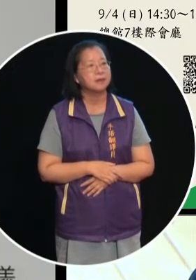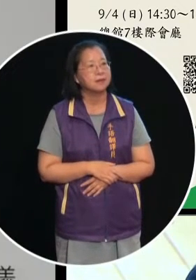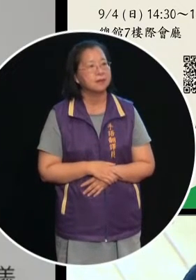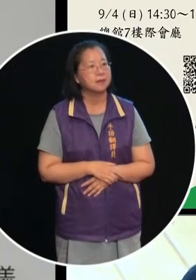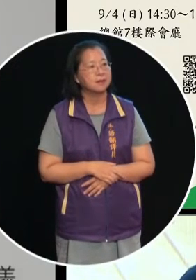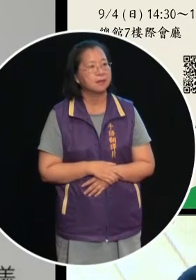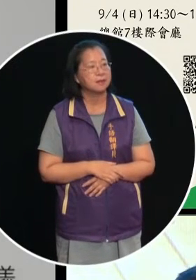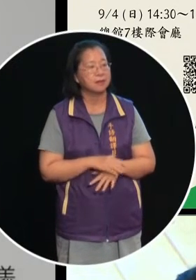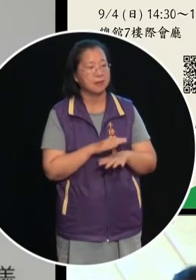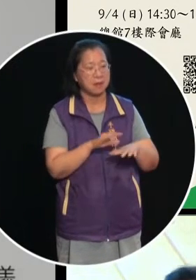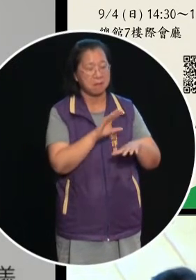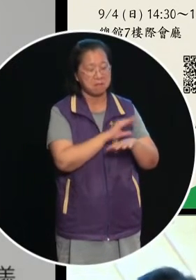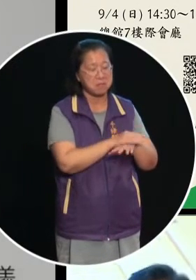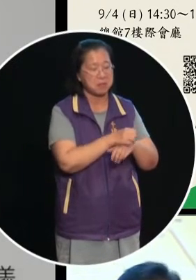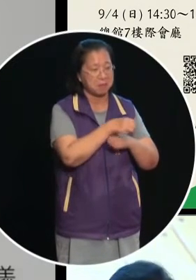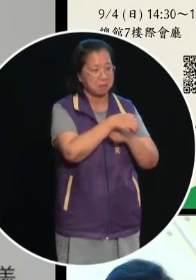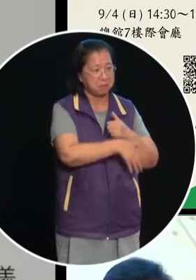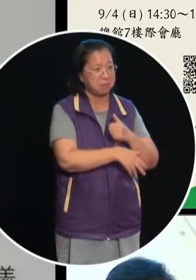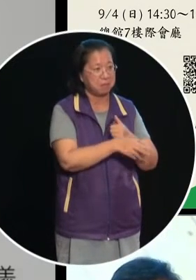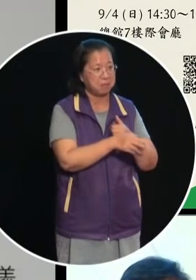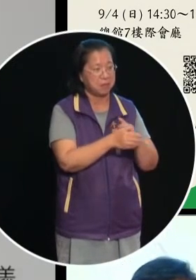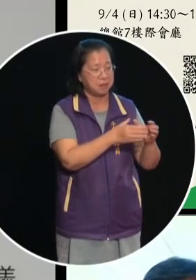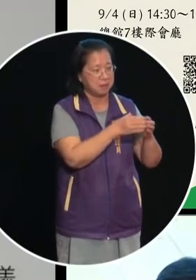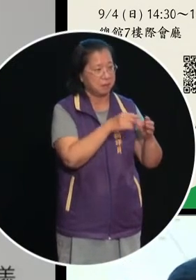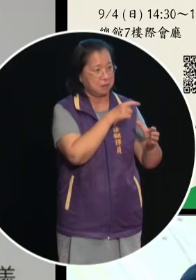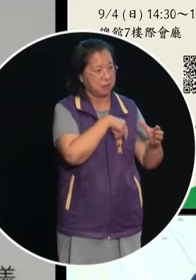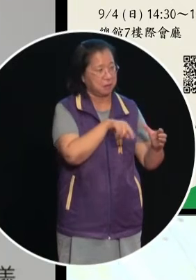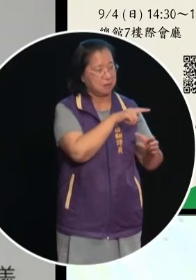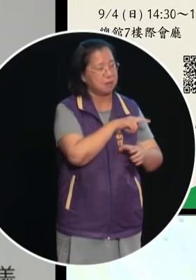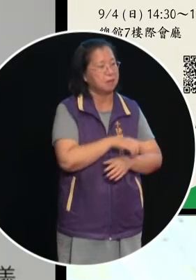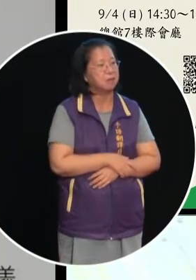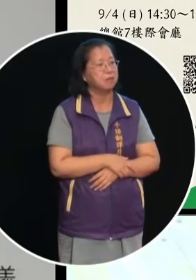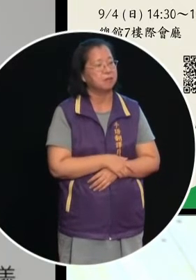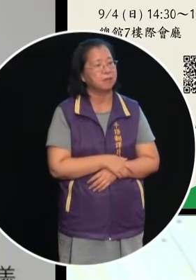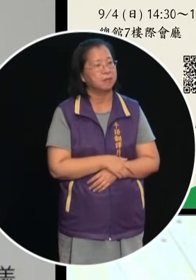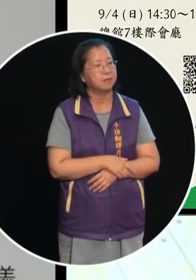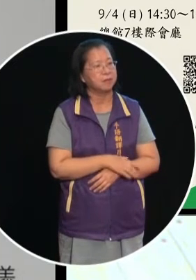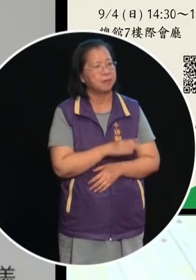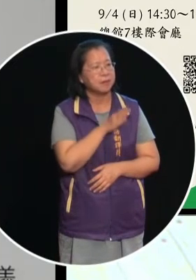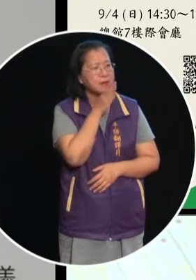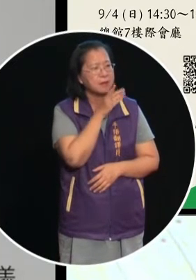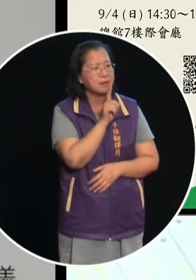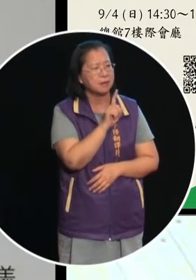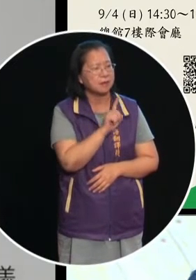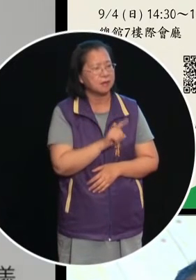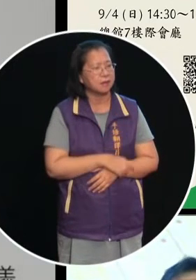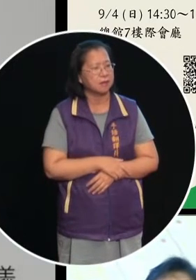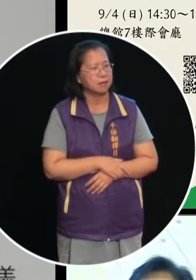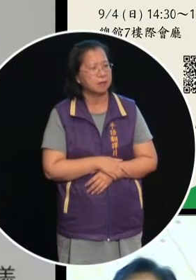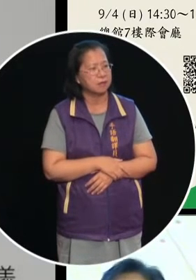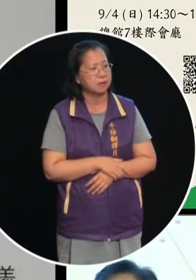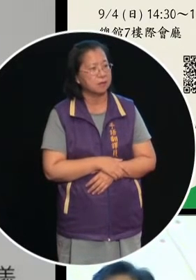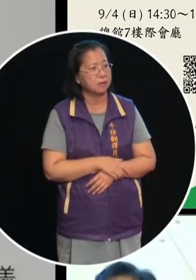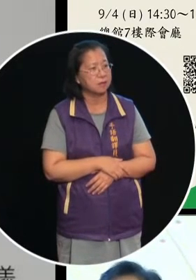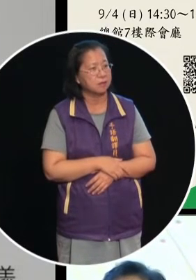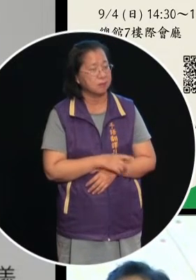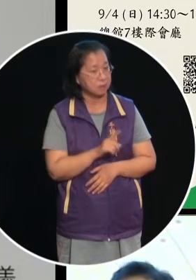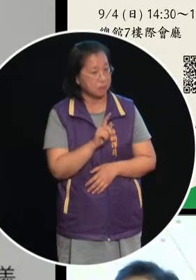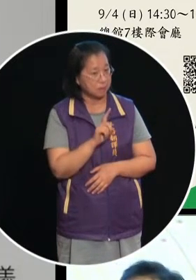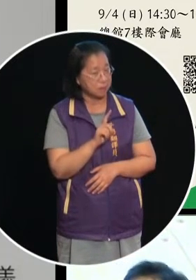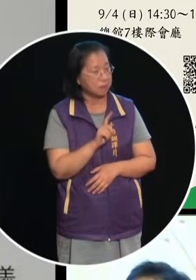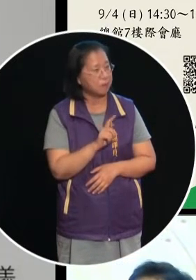还是安倍派的人脉也可以维持，但是已经可能是没有过去那么有用